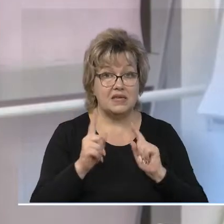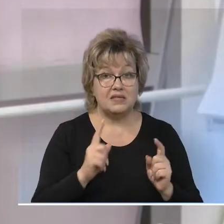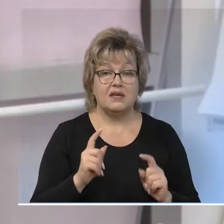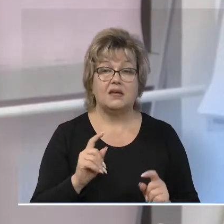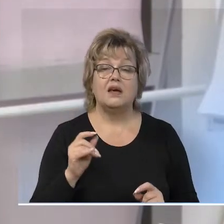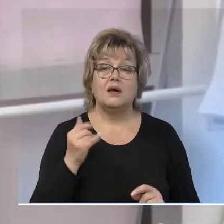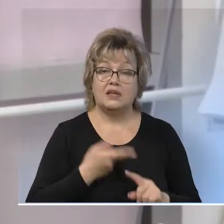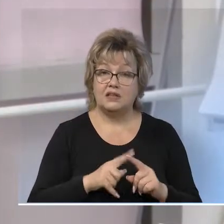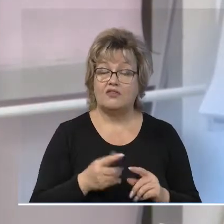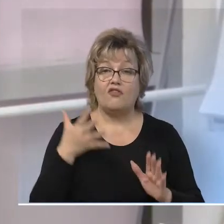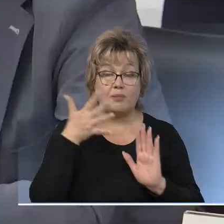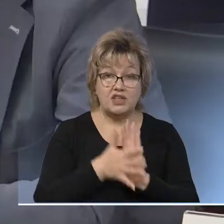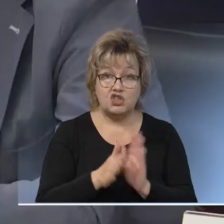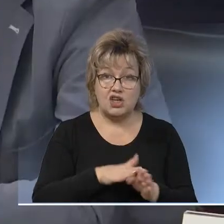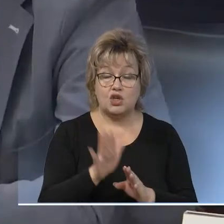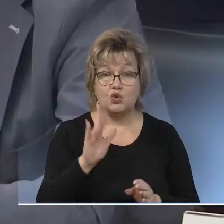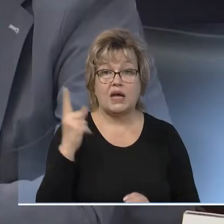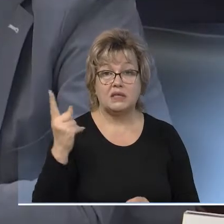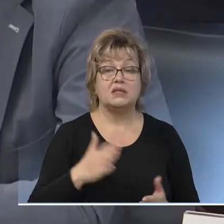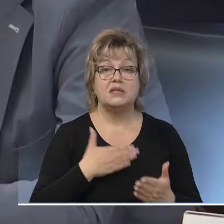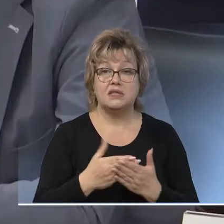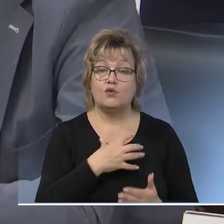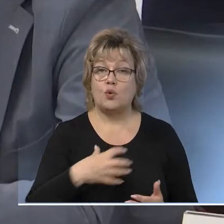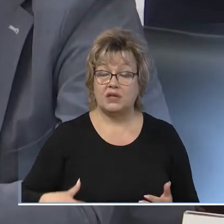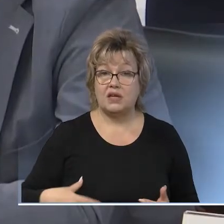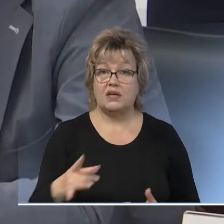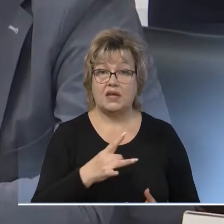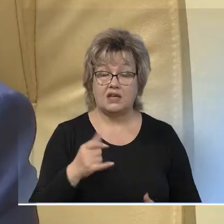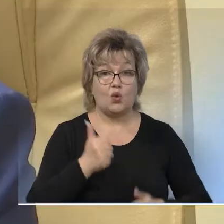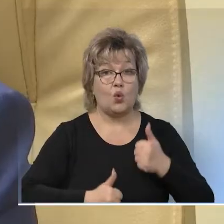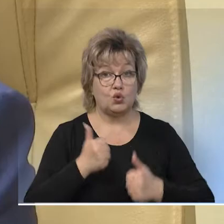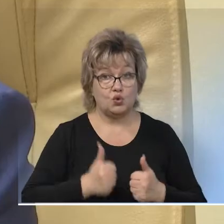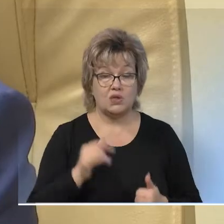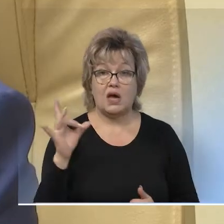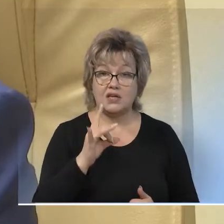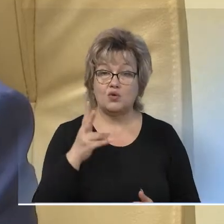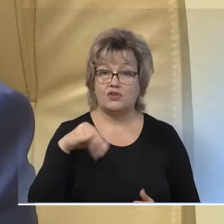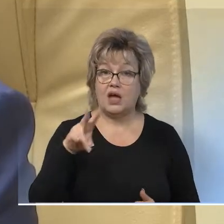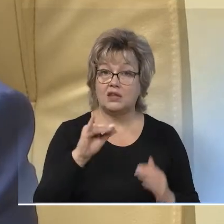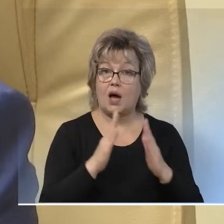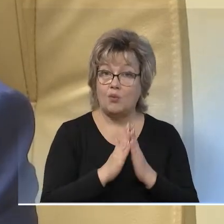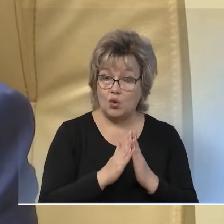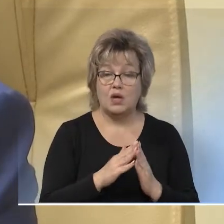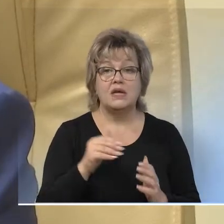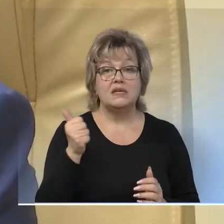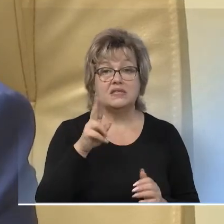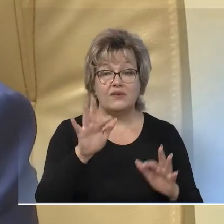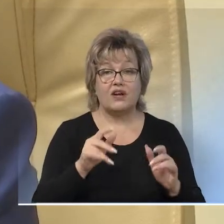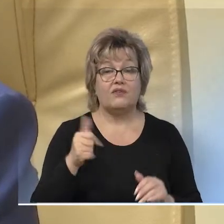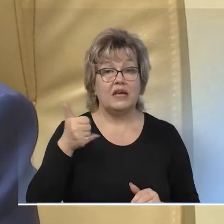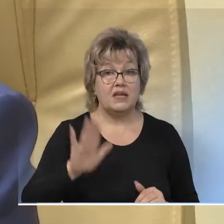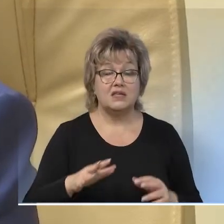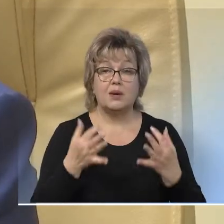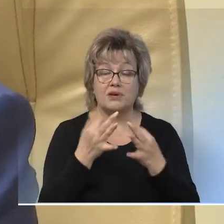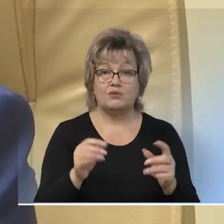сессий и вебинаров. При этом воплощение только одной из инициатив губернатора регионального конкурса «Ростов-на-Дону. Цифровые лидеры»